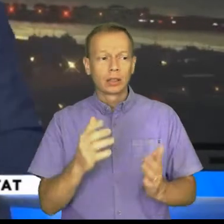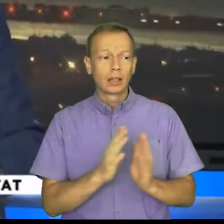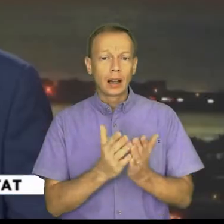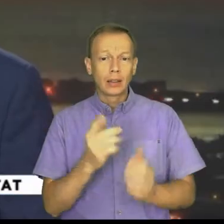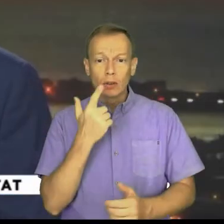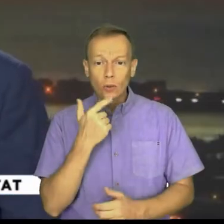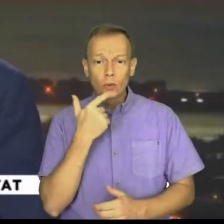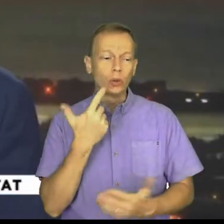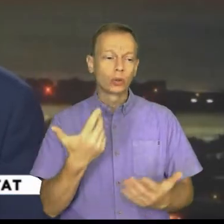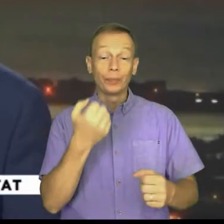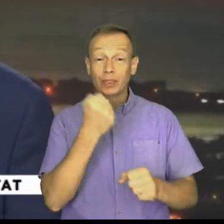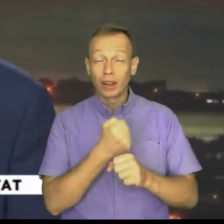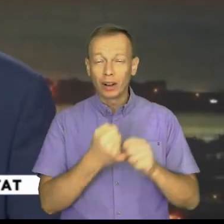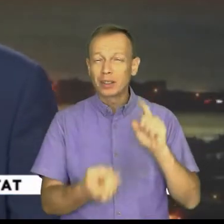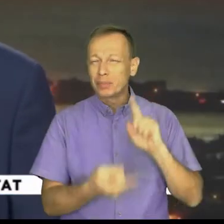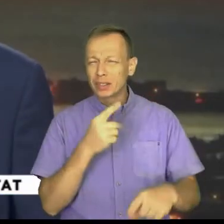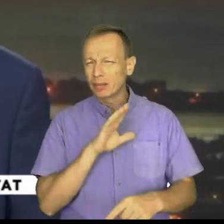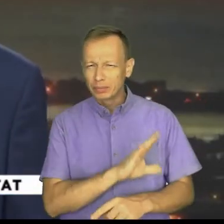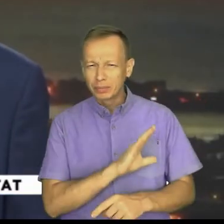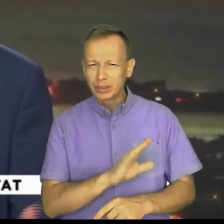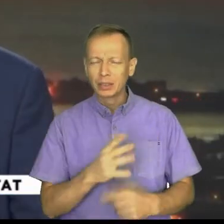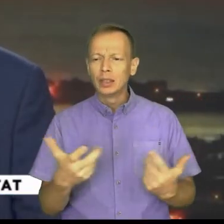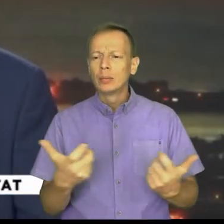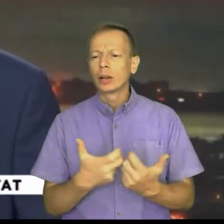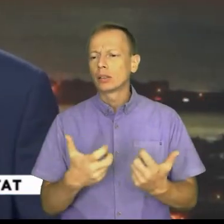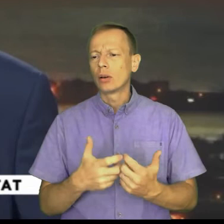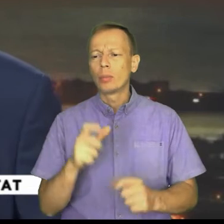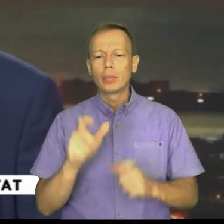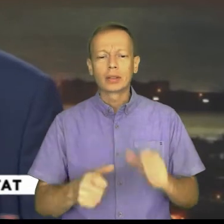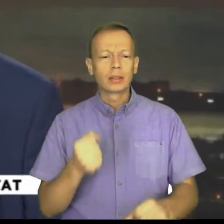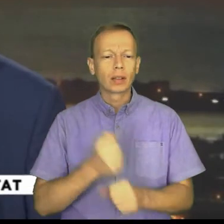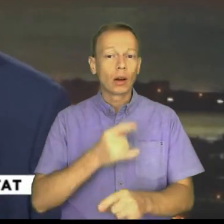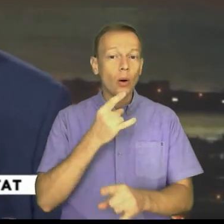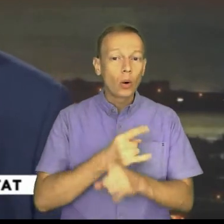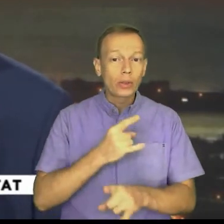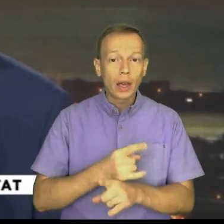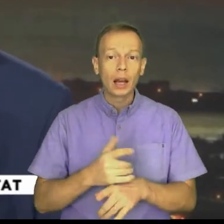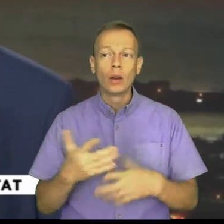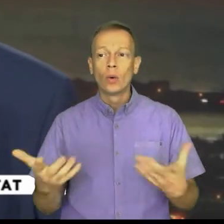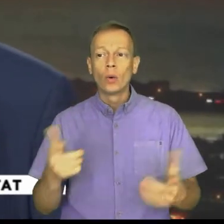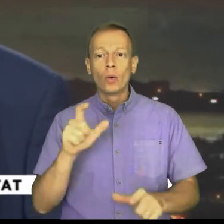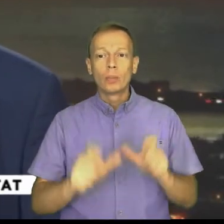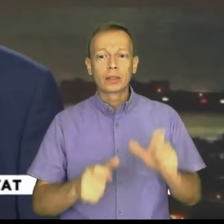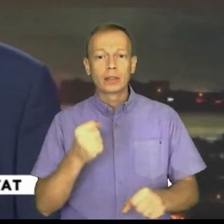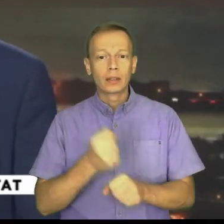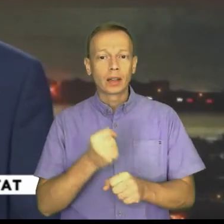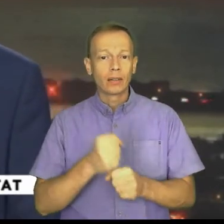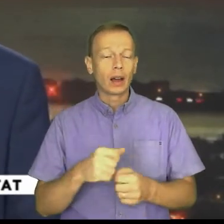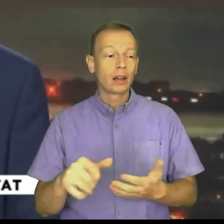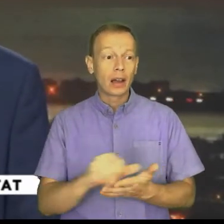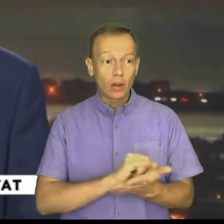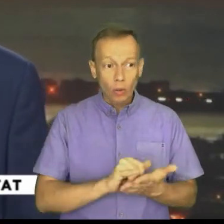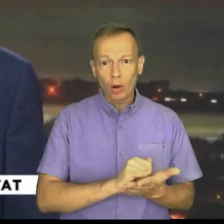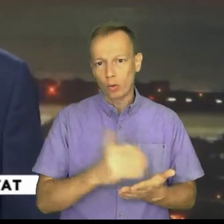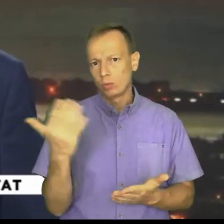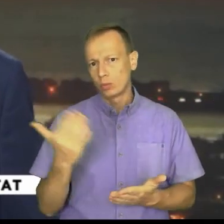rouges, certaines professions également, peut-être les personnels hôteliers ou les personnes qui... Justement, on va y venir. Ça, ce